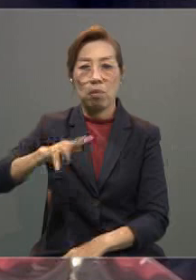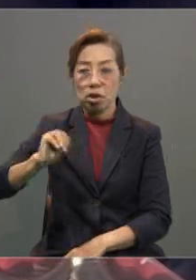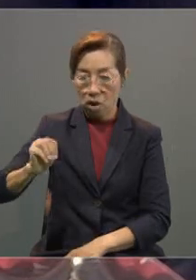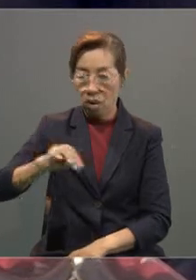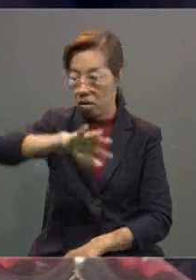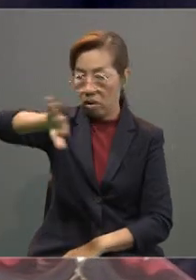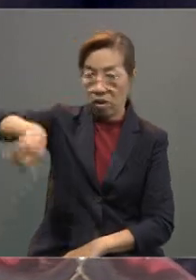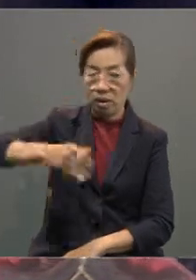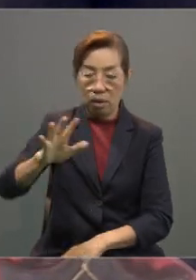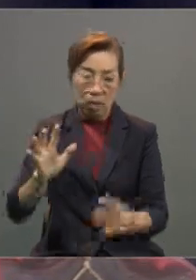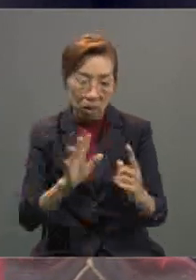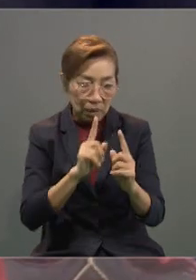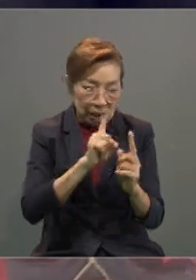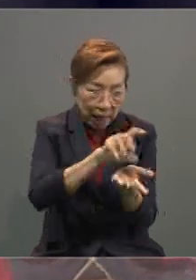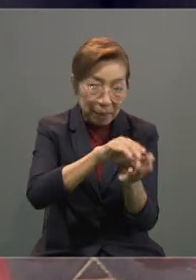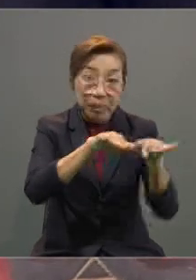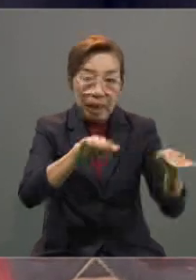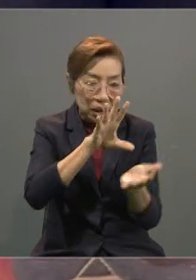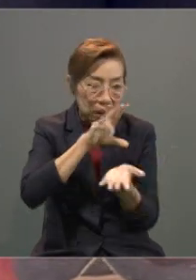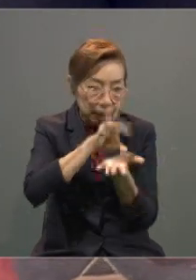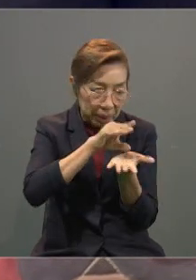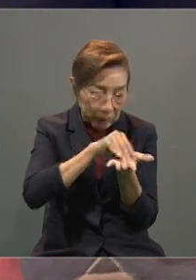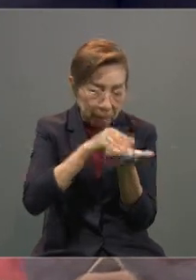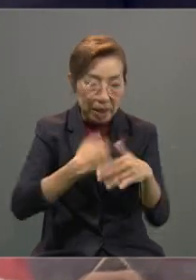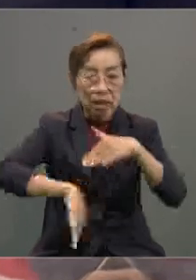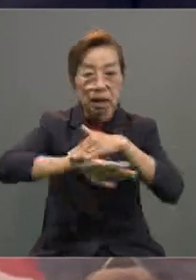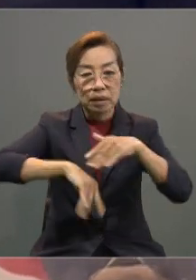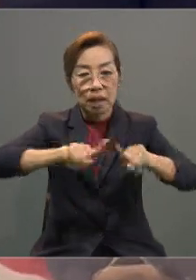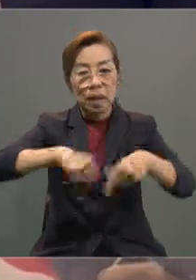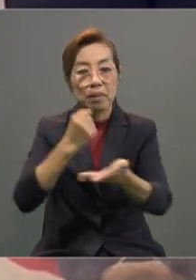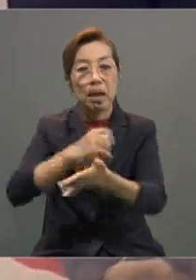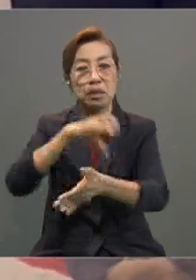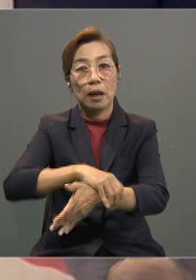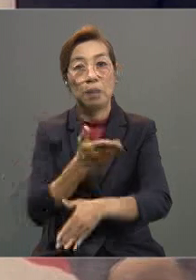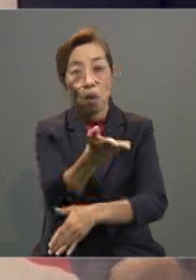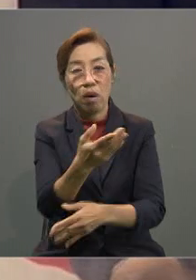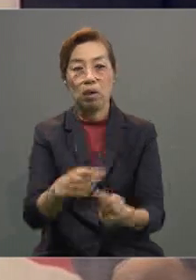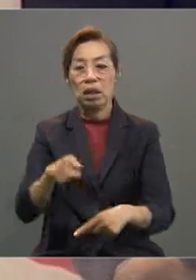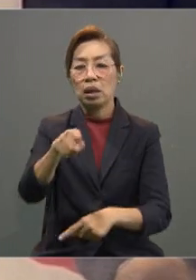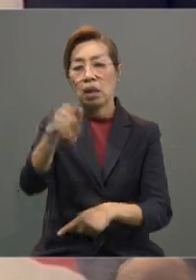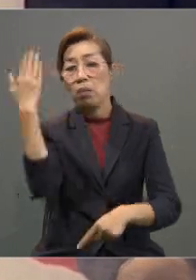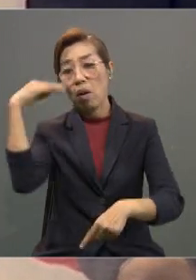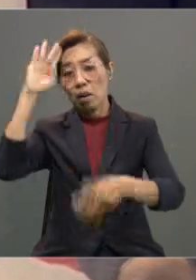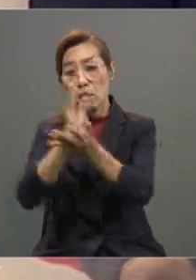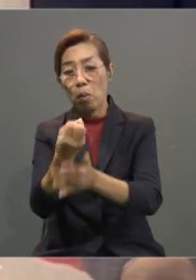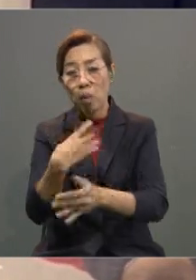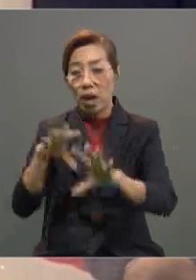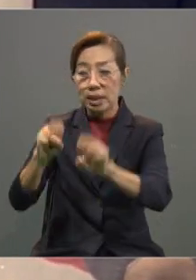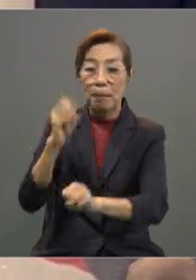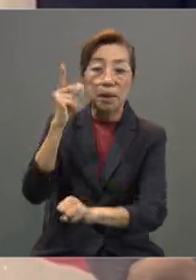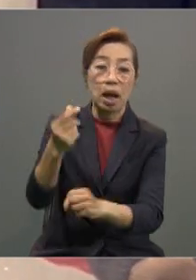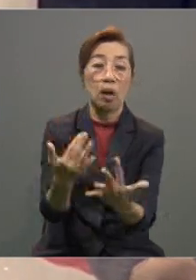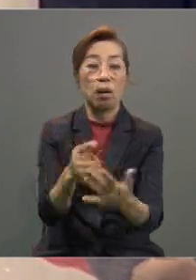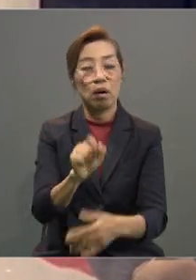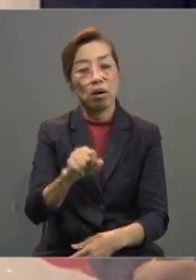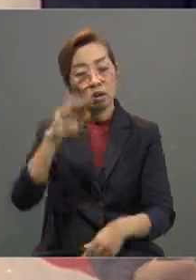รวบรวมหลักฐานขอหมายจับส่วนกรณีที่พนักงานสอบสวนพูดว่าจับได้เมื่อไหร่ก็เมื่อนั้นอันเนี้ยผู้